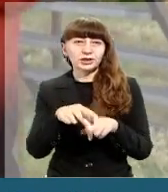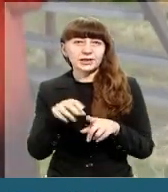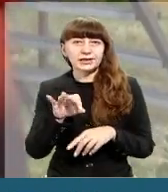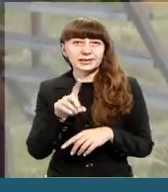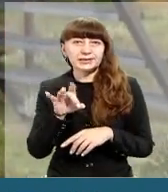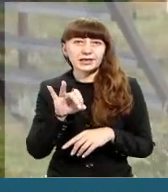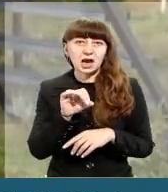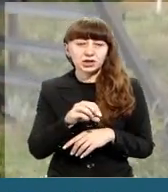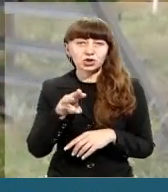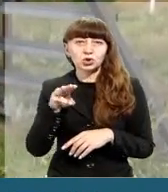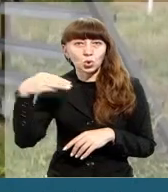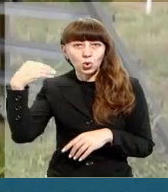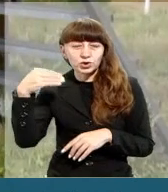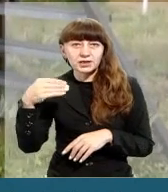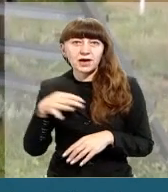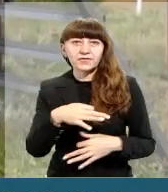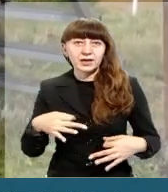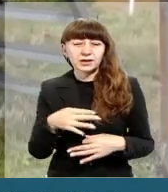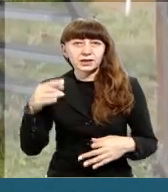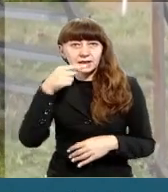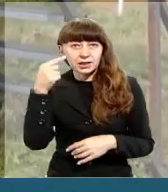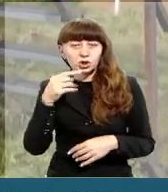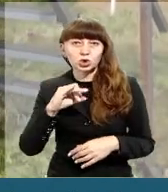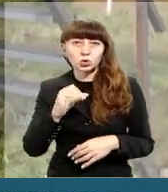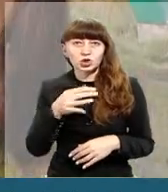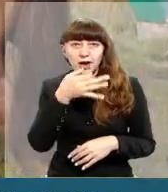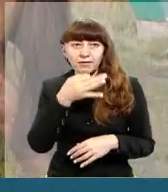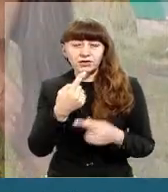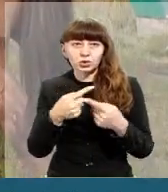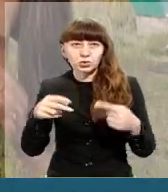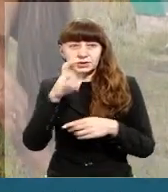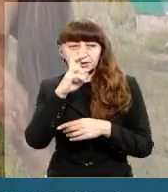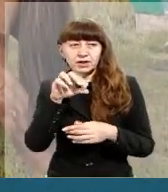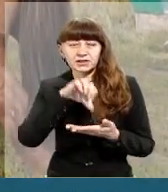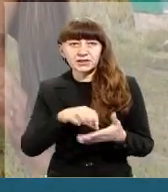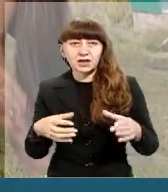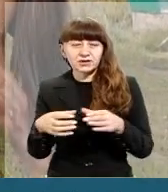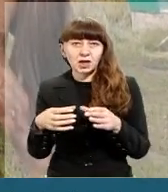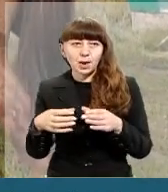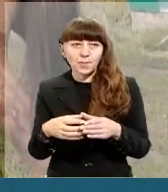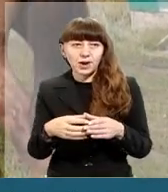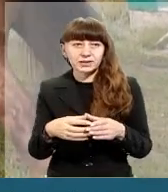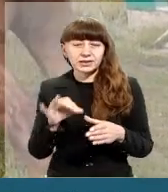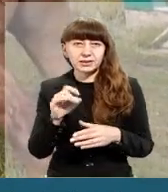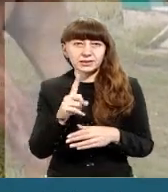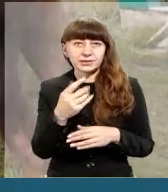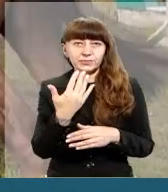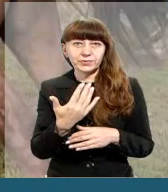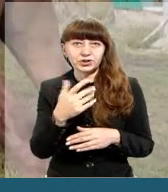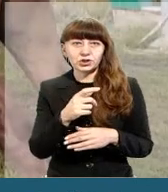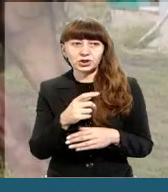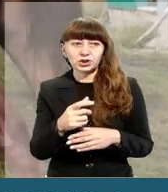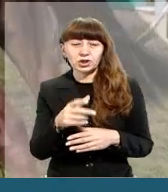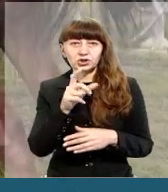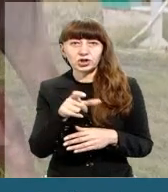Африка республикасы және тағы да басқа елдердің шабандоздары дүбірлі додада бақ сынайтын болады. Әр команданың құрамы 5 тұлпар